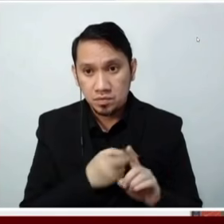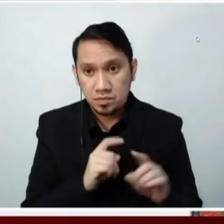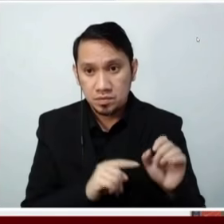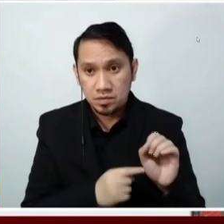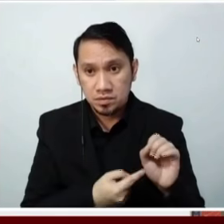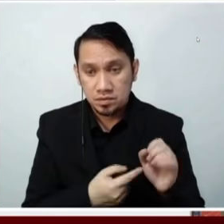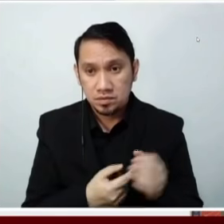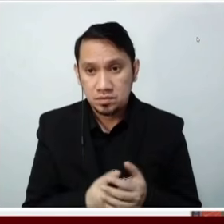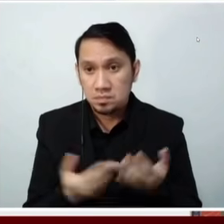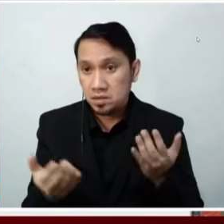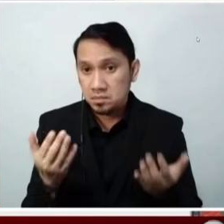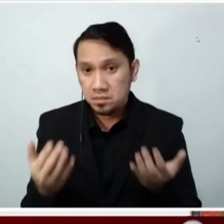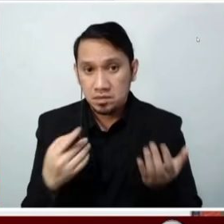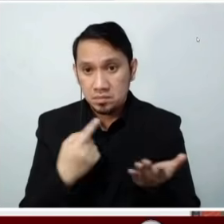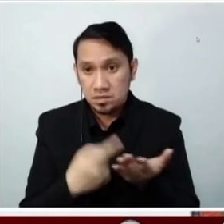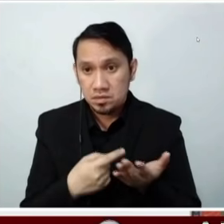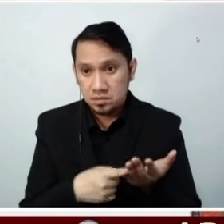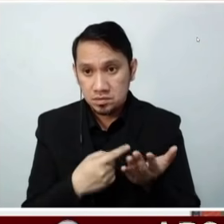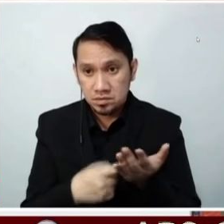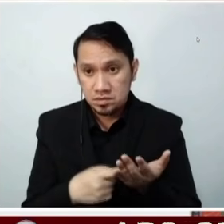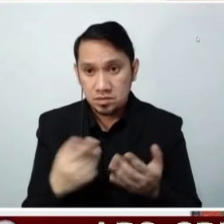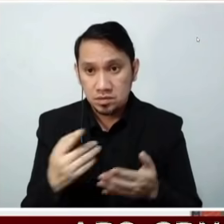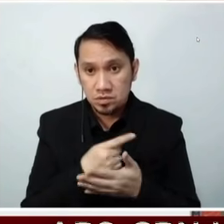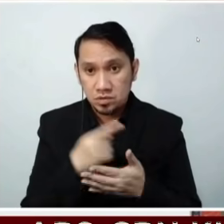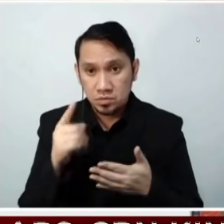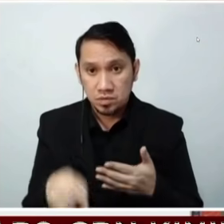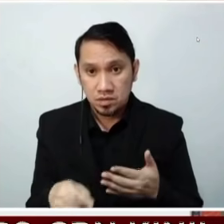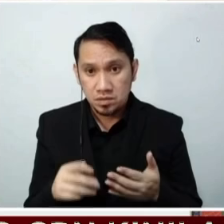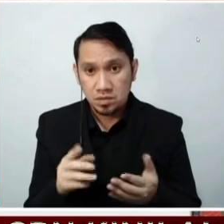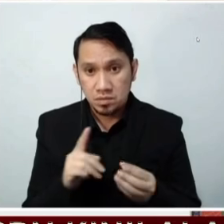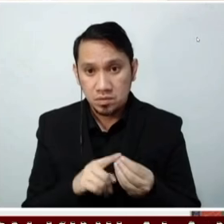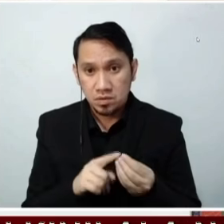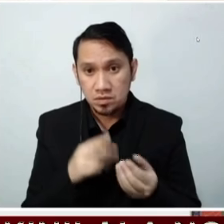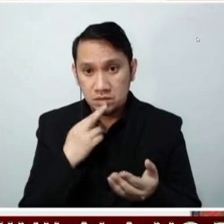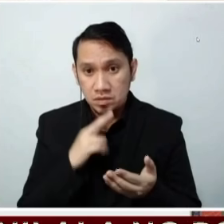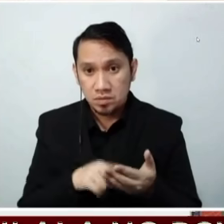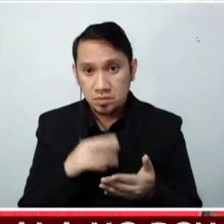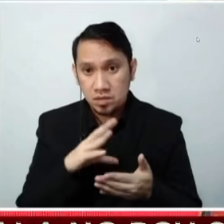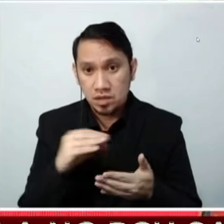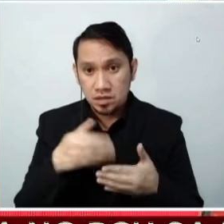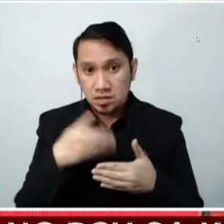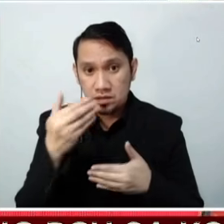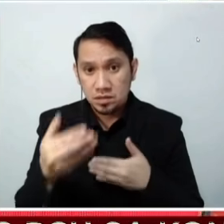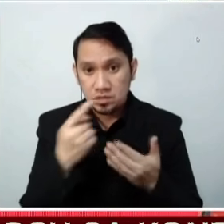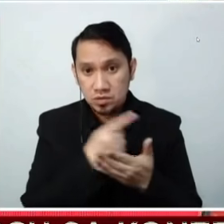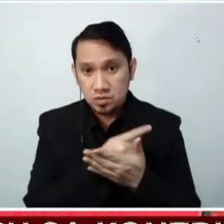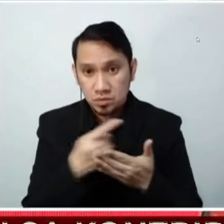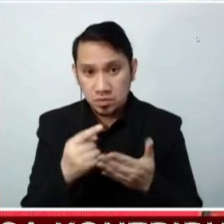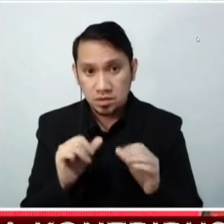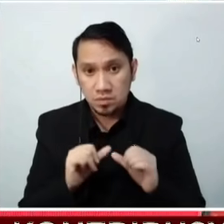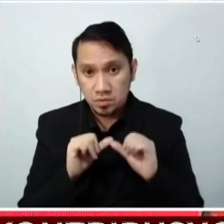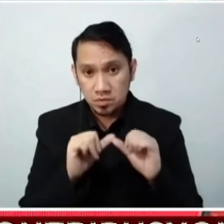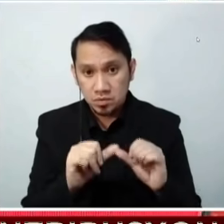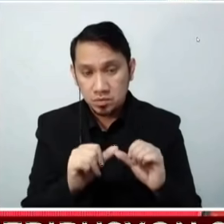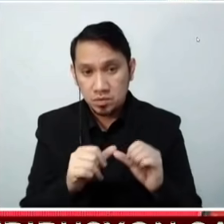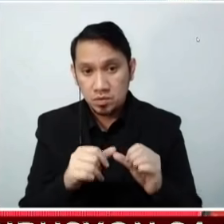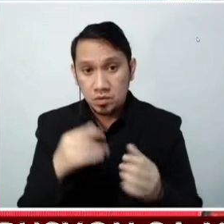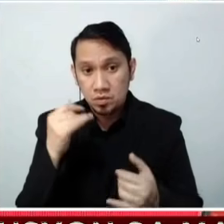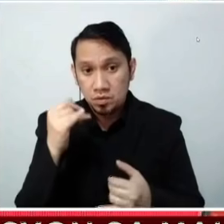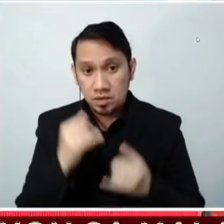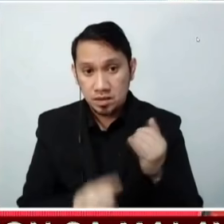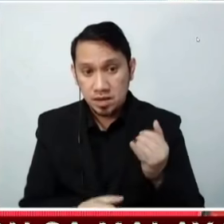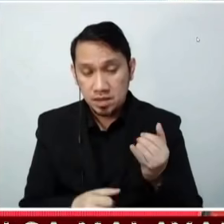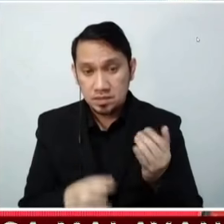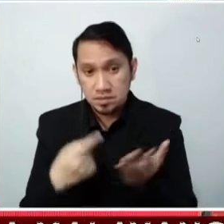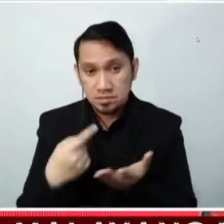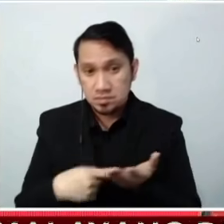Maaaring pag-usapan ng komite sa weekend ang mga lalamanin ng report at sa susunod na linggo ay ipagpapatuloy ang huling pagdinig dahil marami